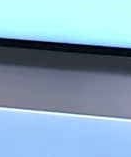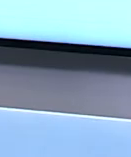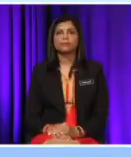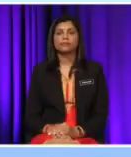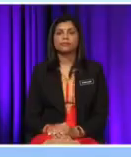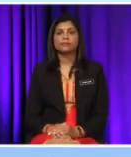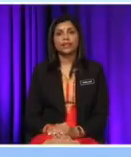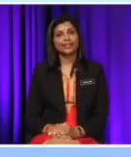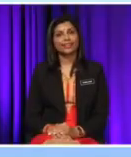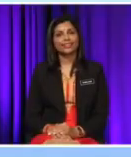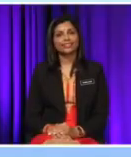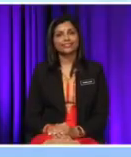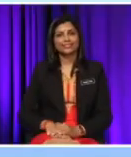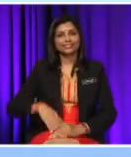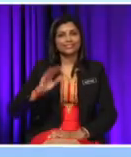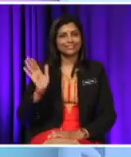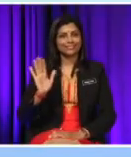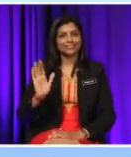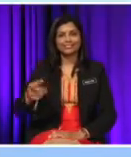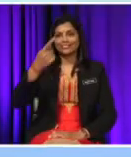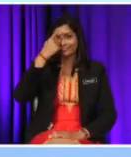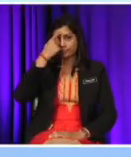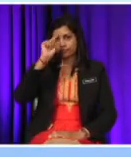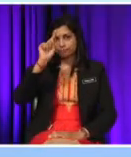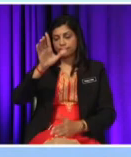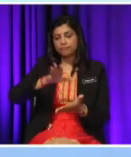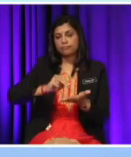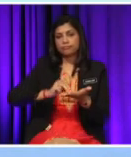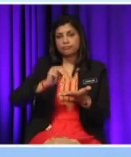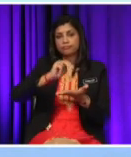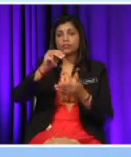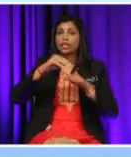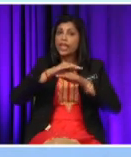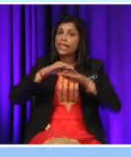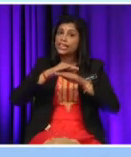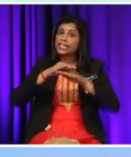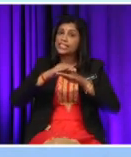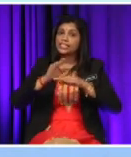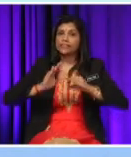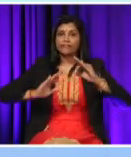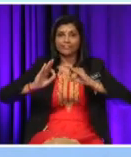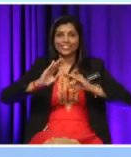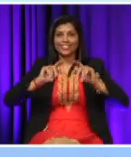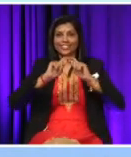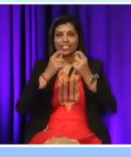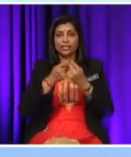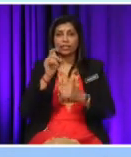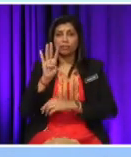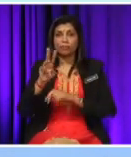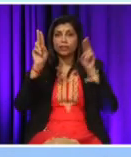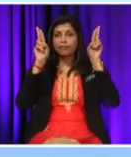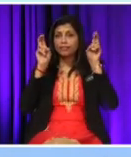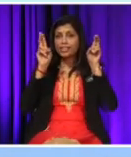untuk slot menengah atas pada hari ini mata pelajaran fisik tingkatan 4 dan topik kita pada hari ini